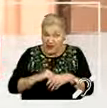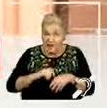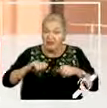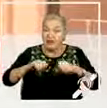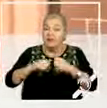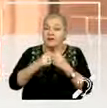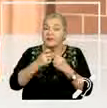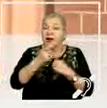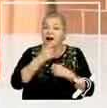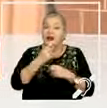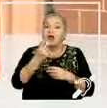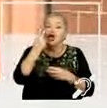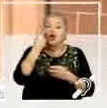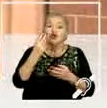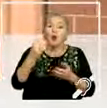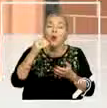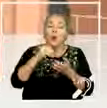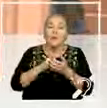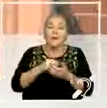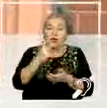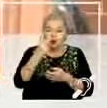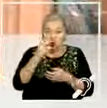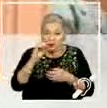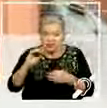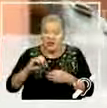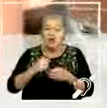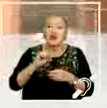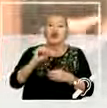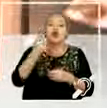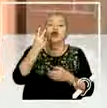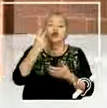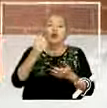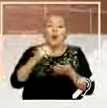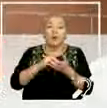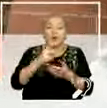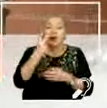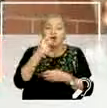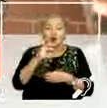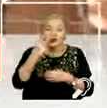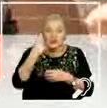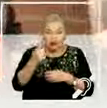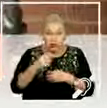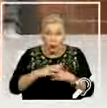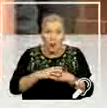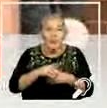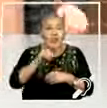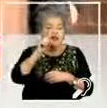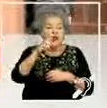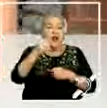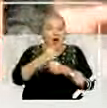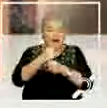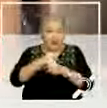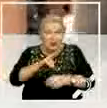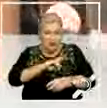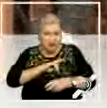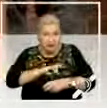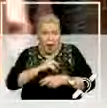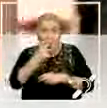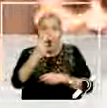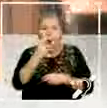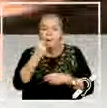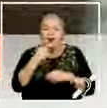petrecut în anii 2020 și 2021. La vremea respectivă era ar fi întreținut relații sexuale cu o minoră de